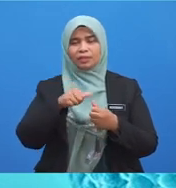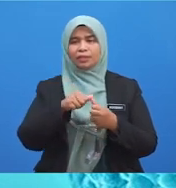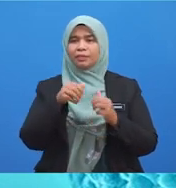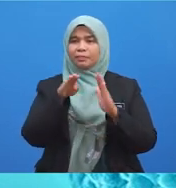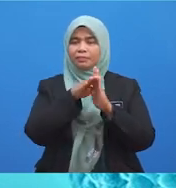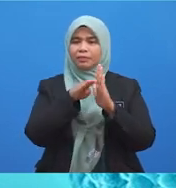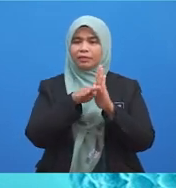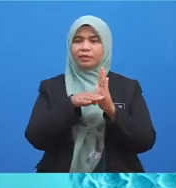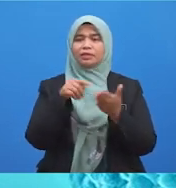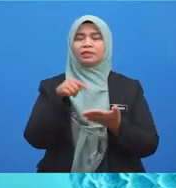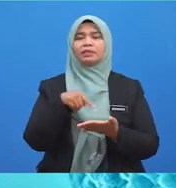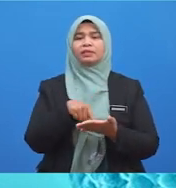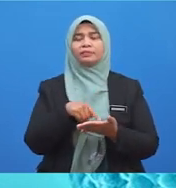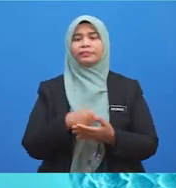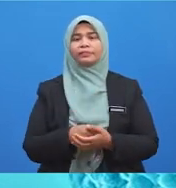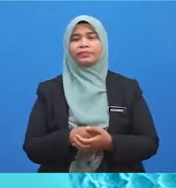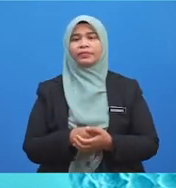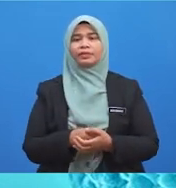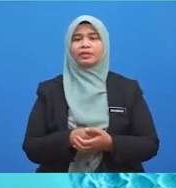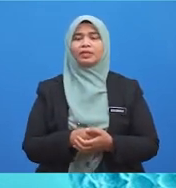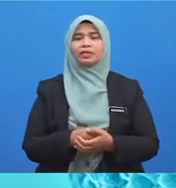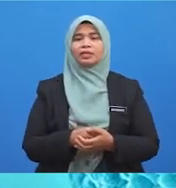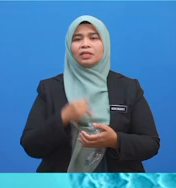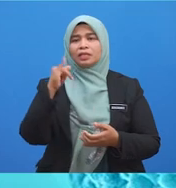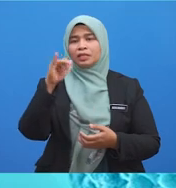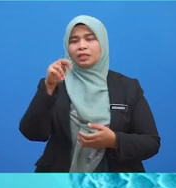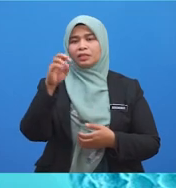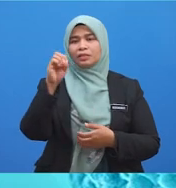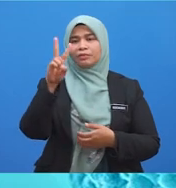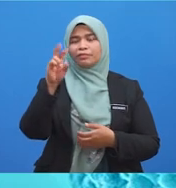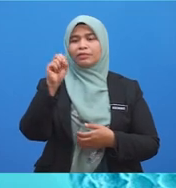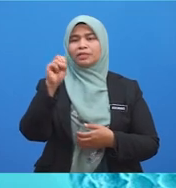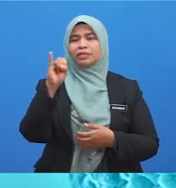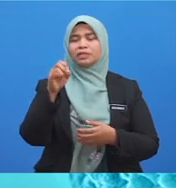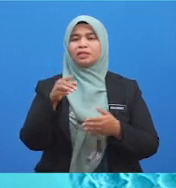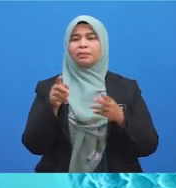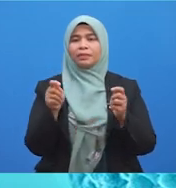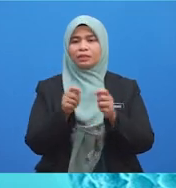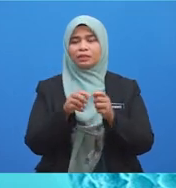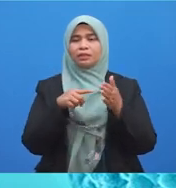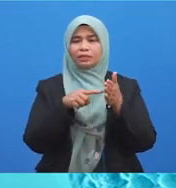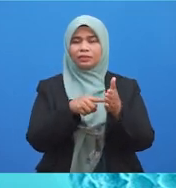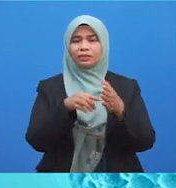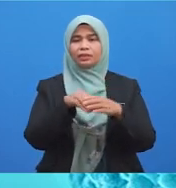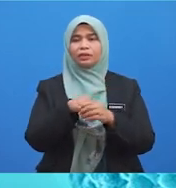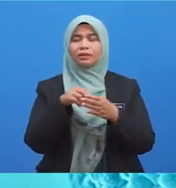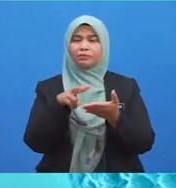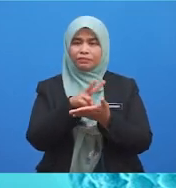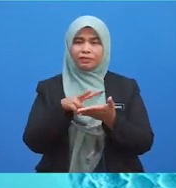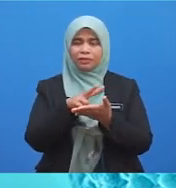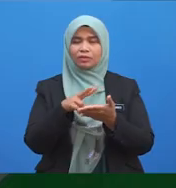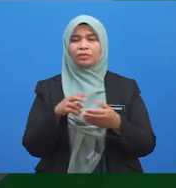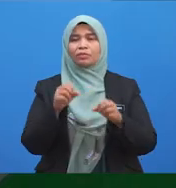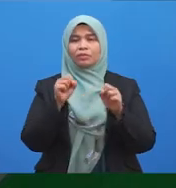ini, inovasi seperti yang ditunjukkan di dalam video ini boleh membantu